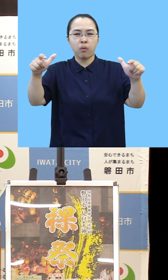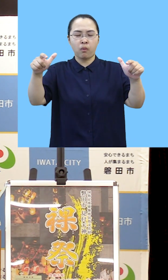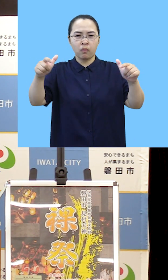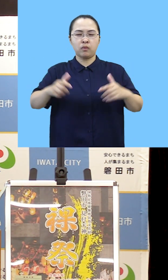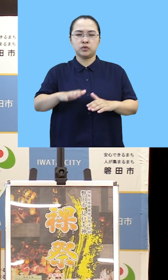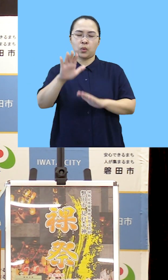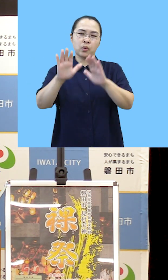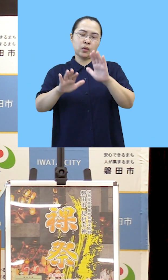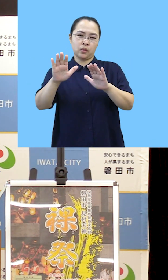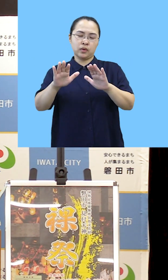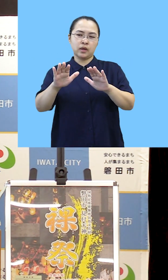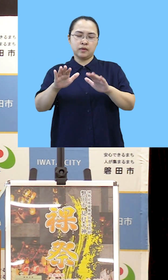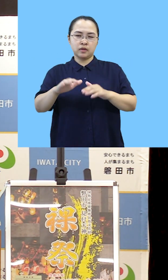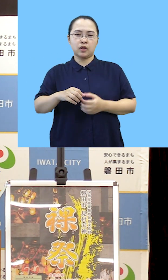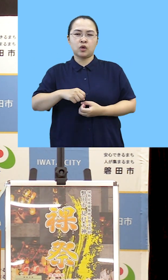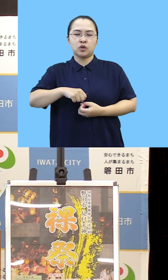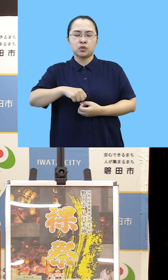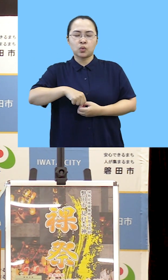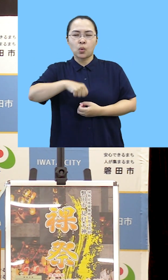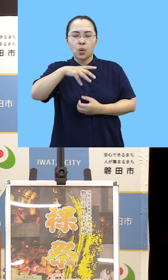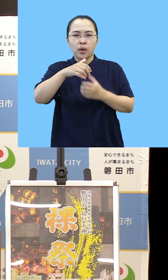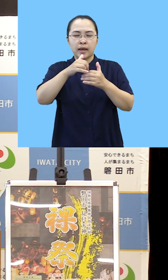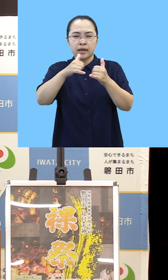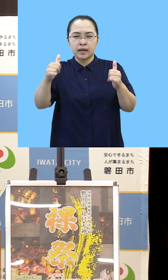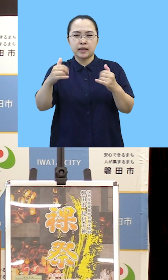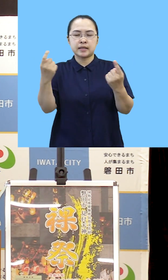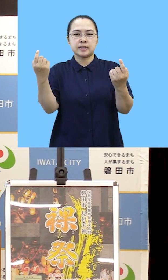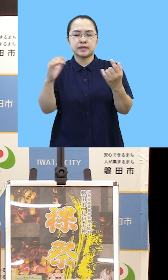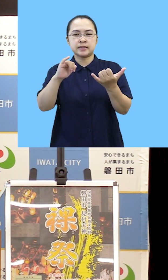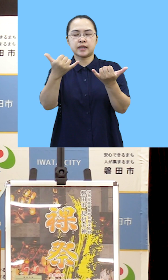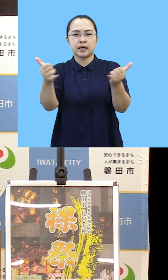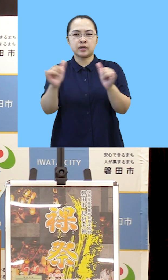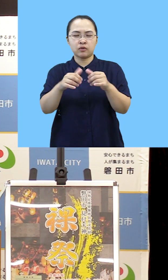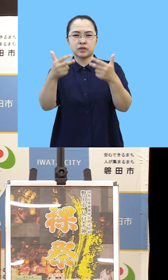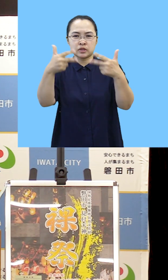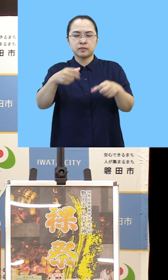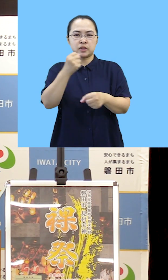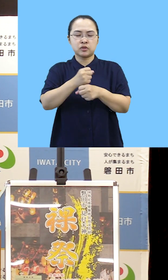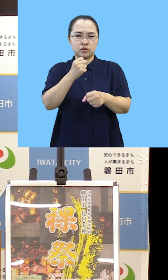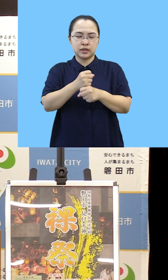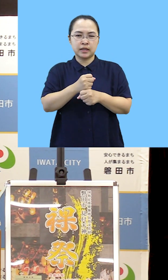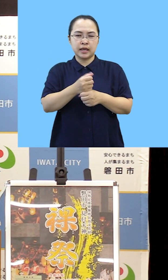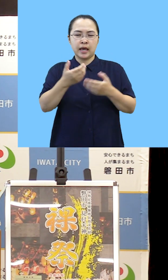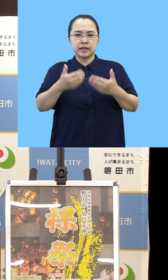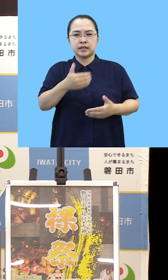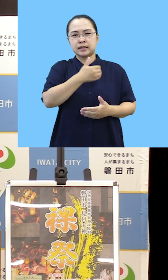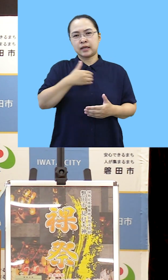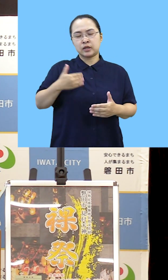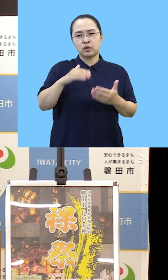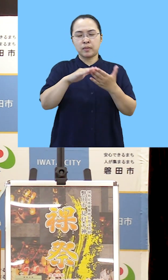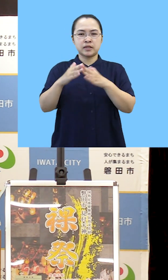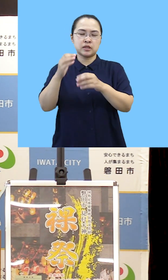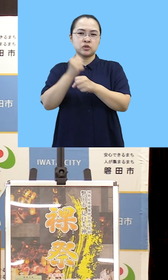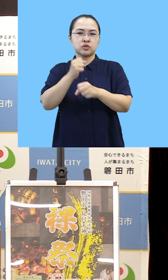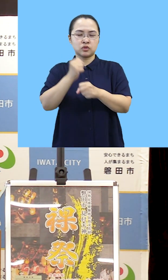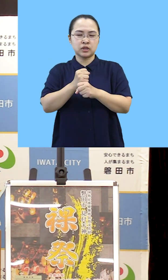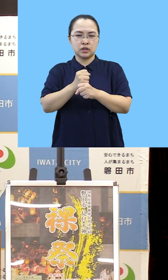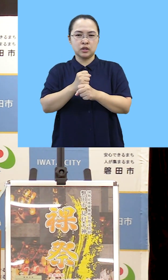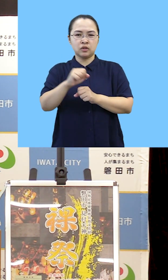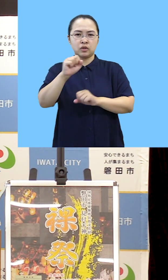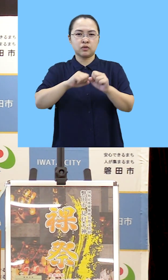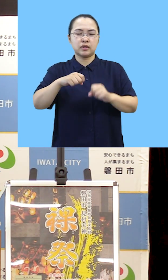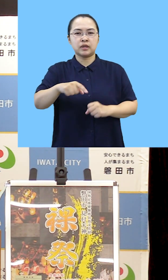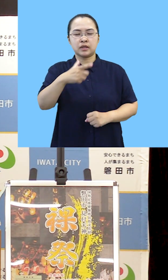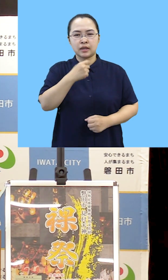、超高齢社会の中での仕組み作りということは、安心できる街のど真ん中に置きながらしっかり取り組んでいきたいというふうに思っております